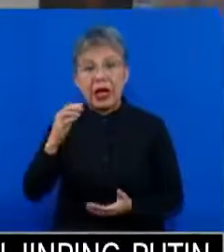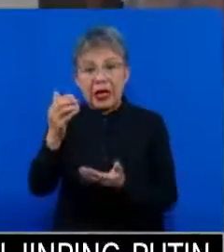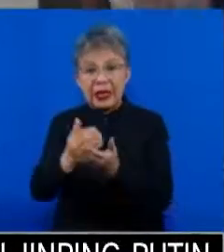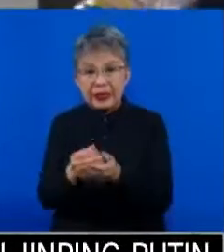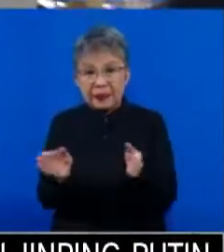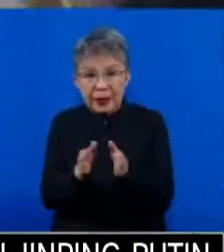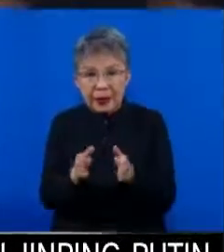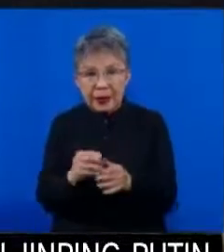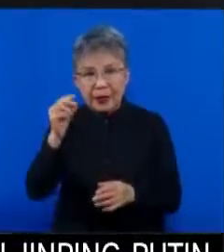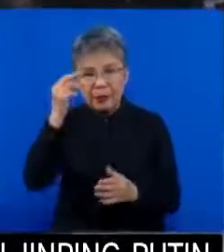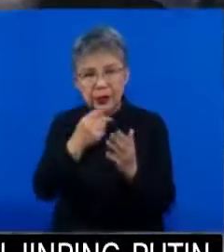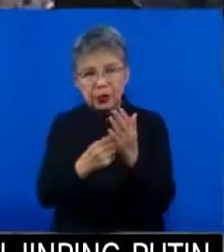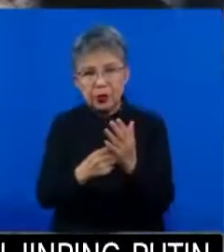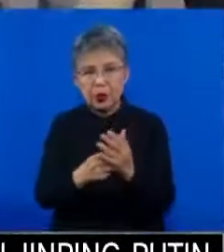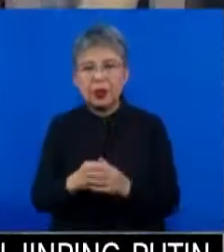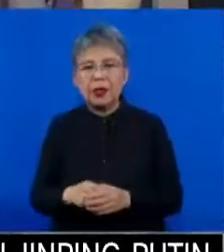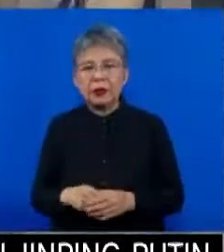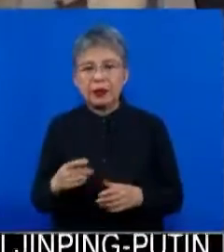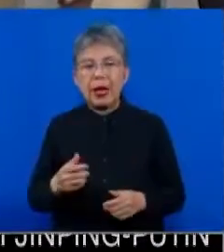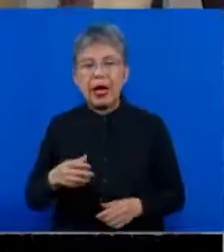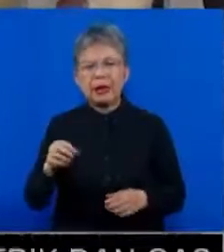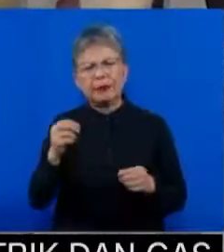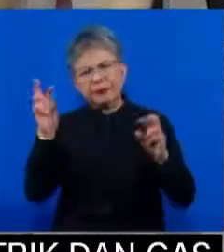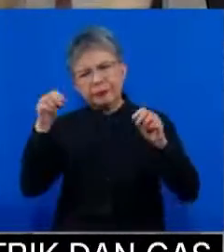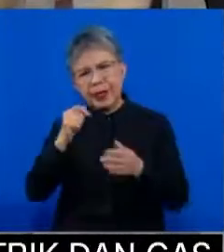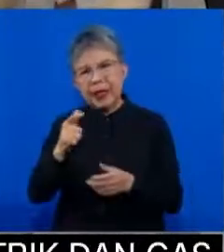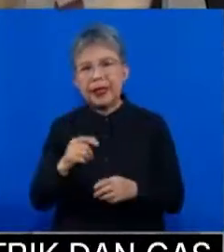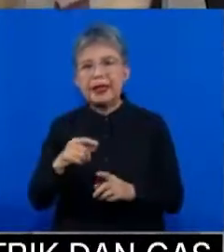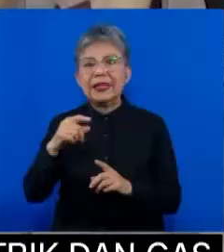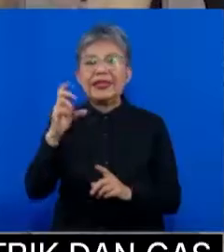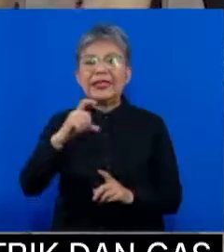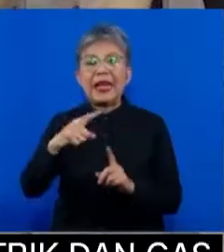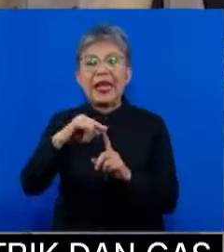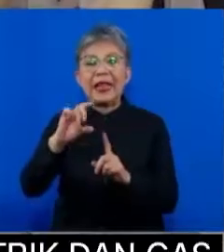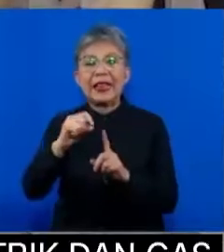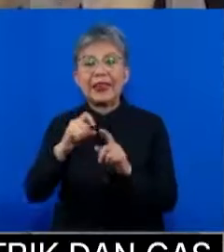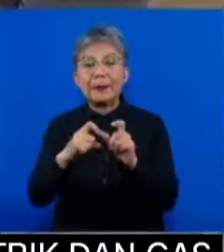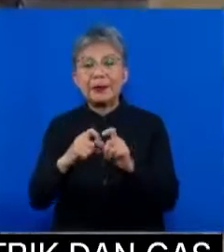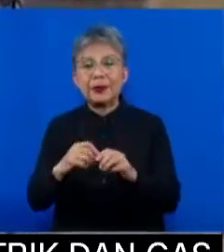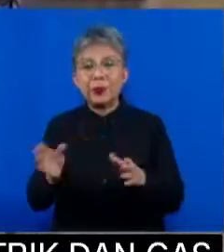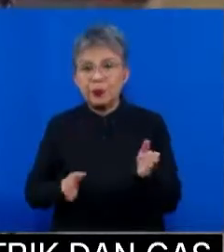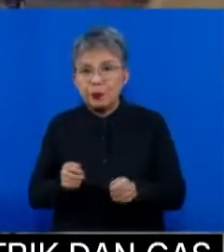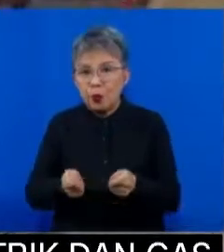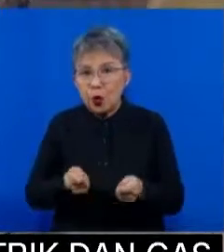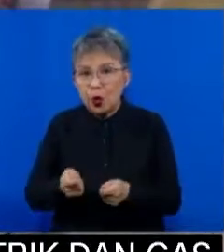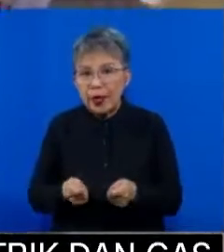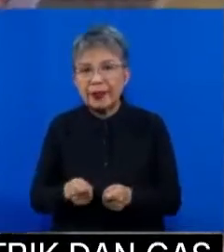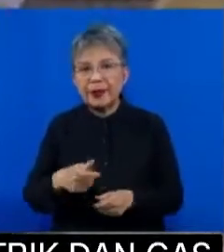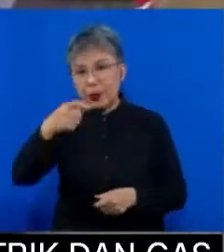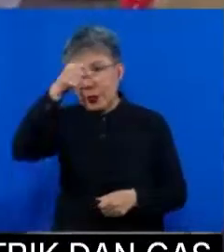mepet, perencana keuangan dari Finansialku menganggap ada beberapa tips mengelola keuangan yang perlu dilakukan setelah BBM